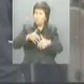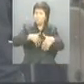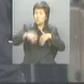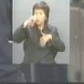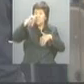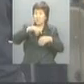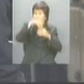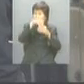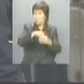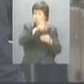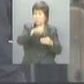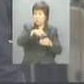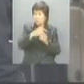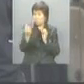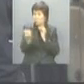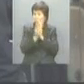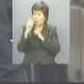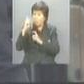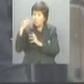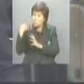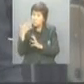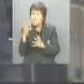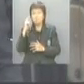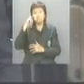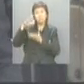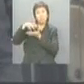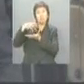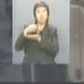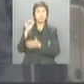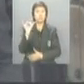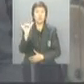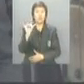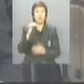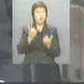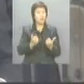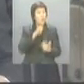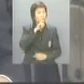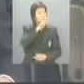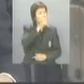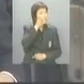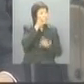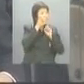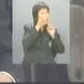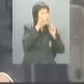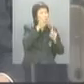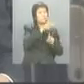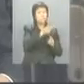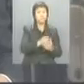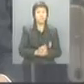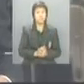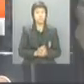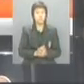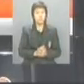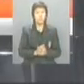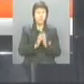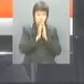นะคะว่าได้รับอันตรายจากเหตุการณ์จราจรที่เกิดขึ้นนี้หรือไม่นะเดี๋ยวเราจะไปติดตามสอบถามรายละเอียดเพิ่มเติมจากท่านกันอีกครั้งค่ะสวัสดีค่ะท่านอ